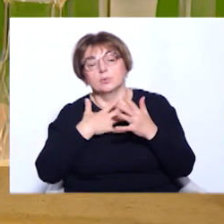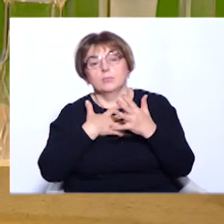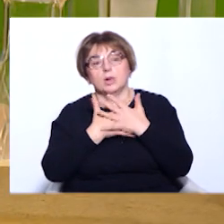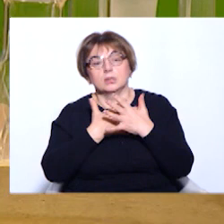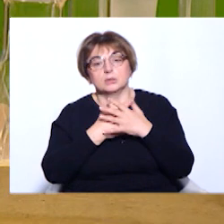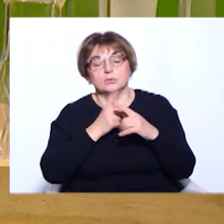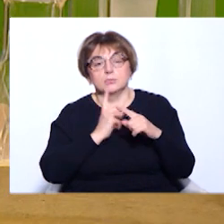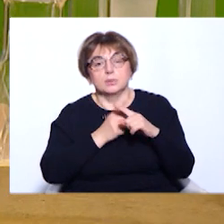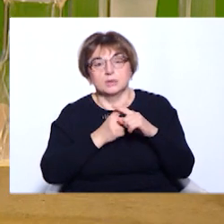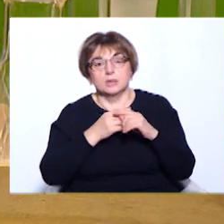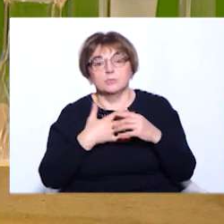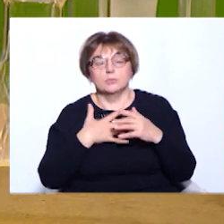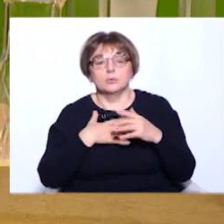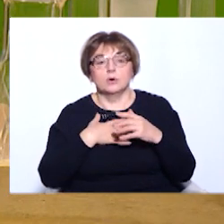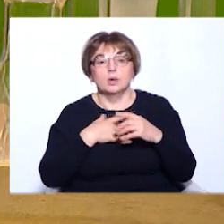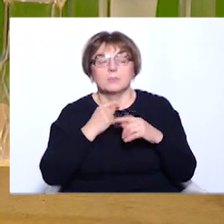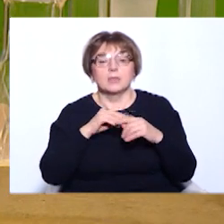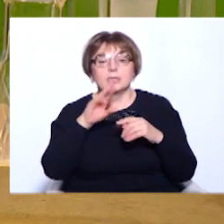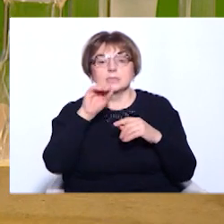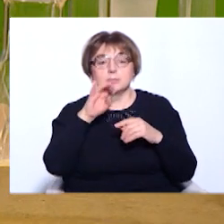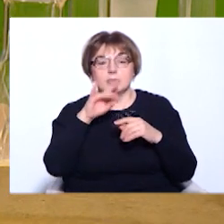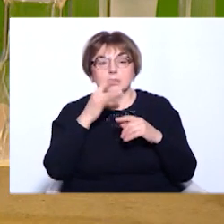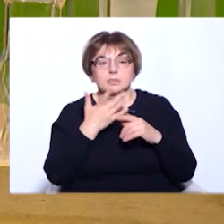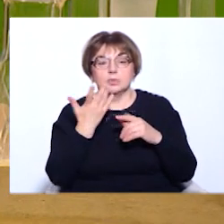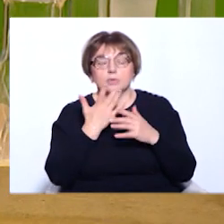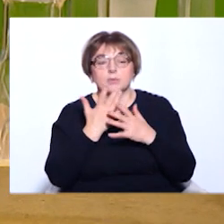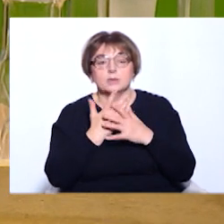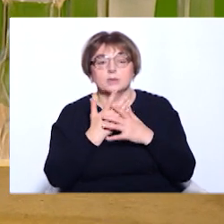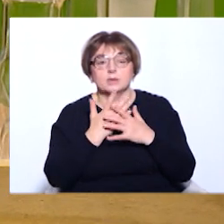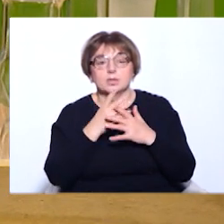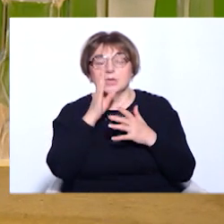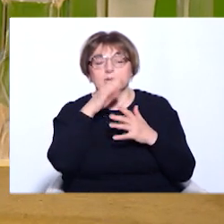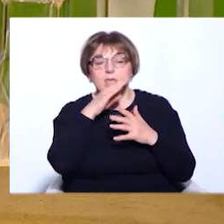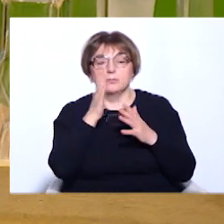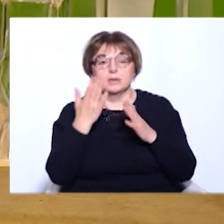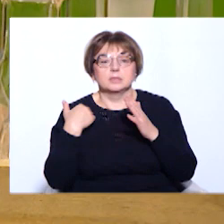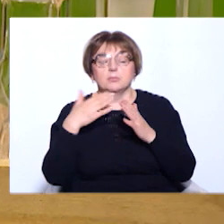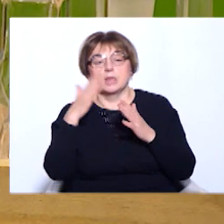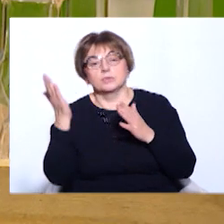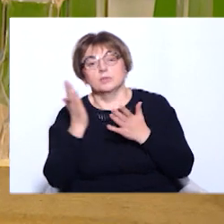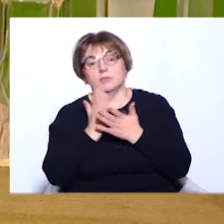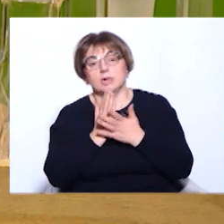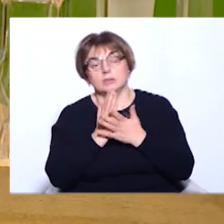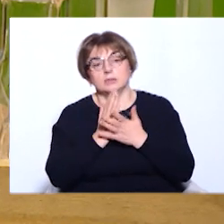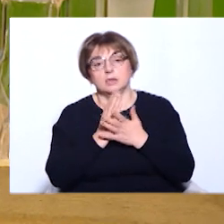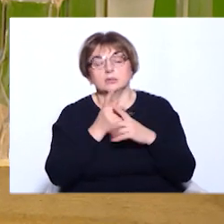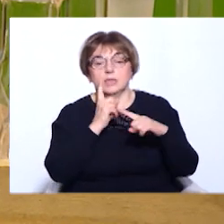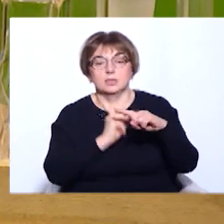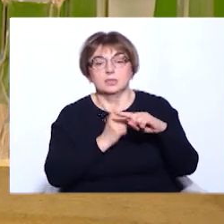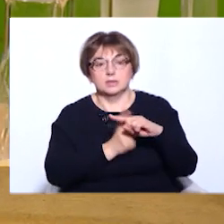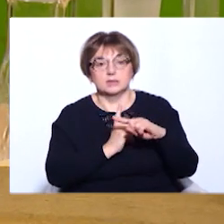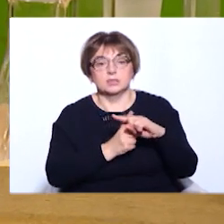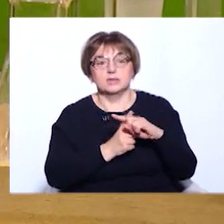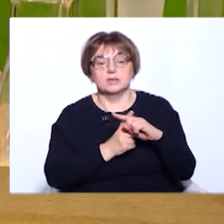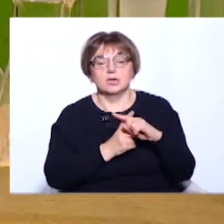მაგალითად, სპილენძი, რომელიც წყალბადის მარჯვნივ არის, და რკინა, რომელიც